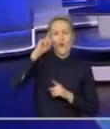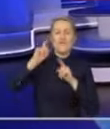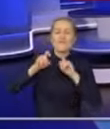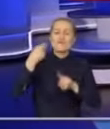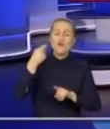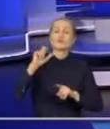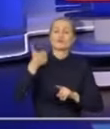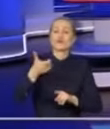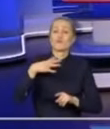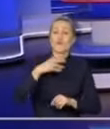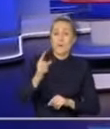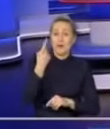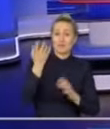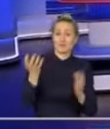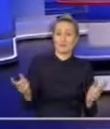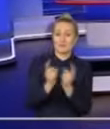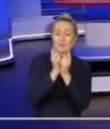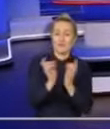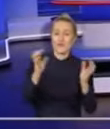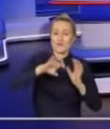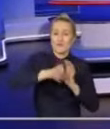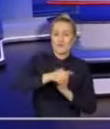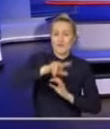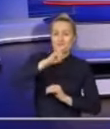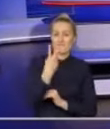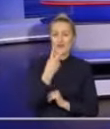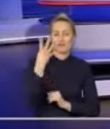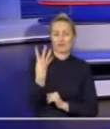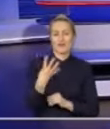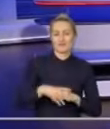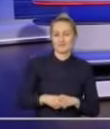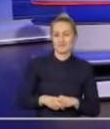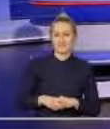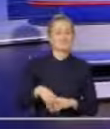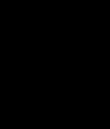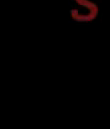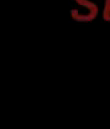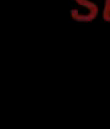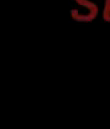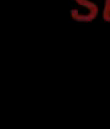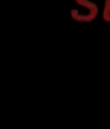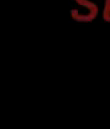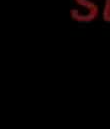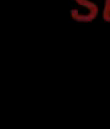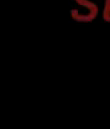dniu szczytu grupy V4? Jesteśmy skuteczni, kiedy...